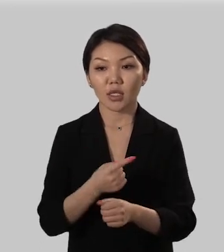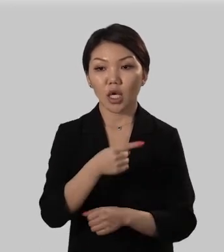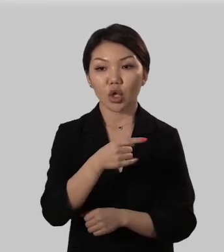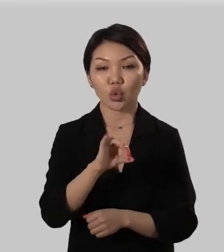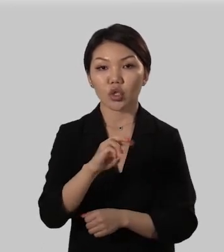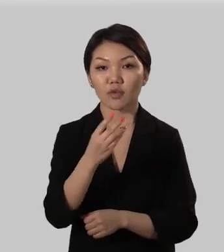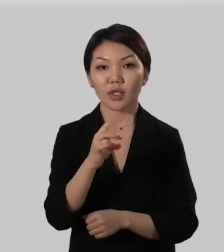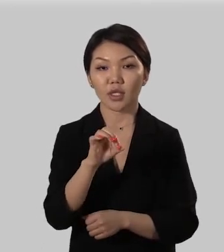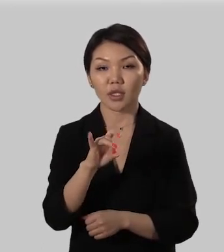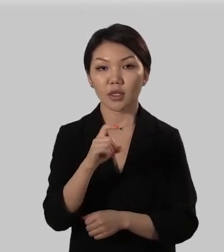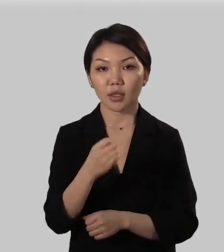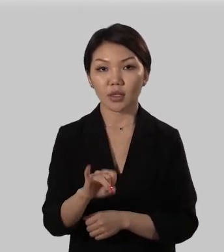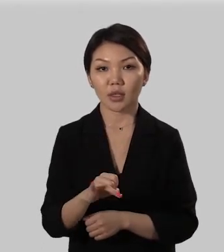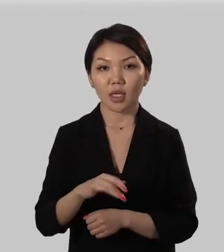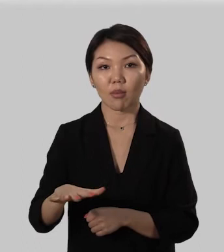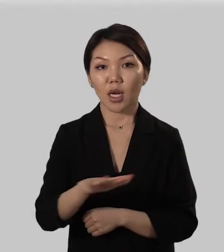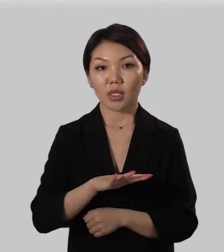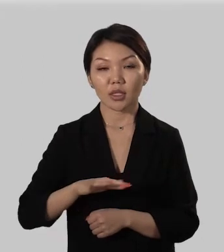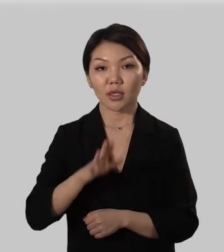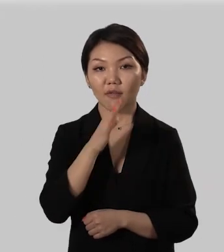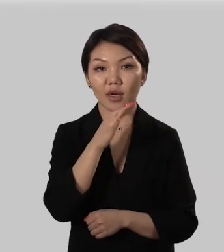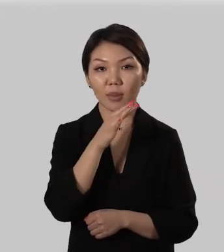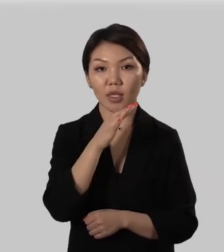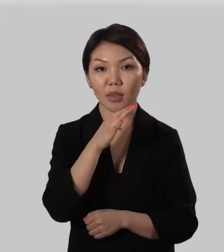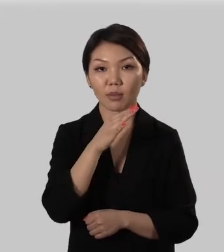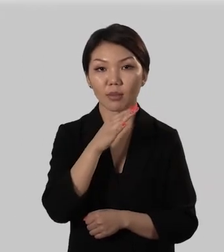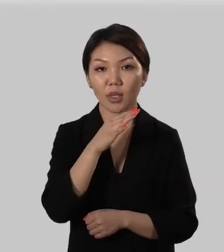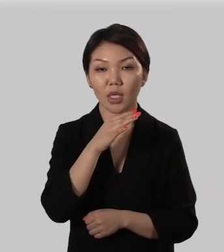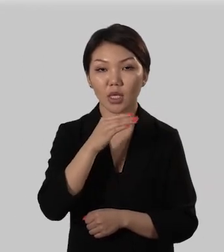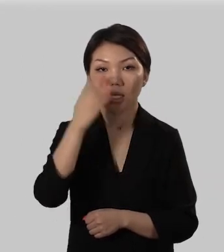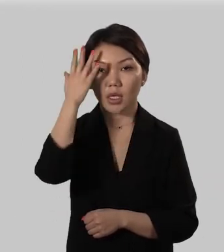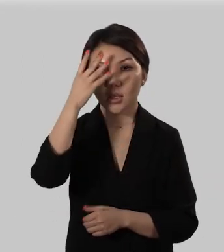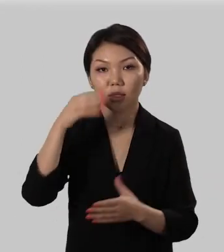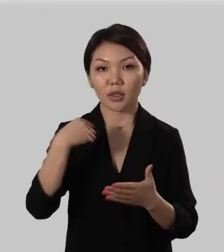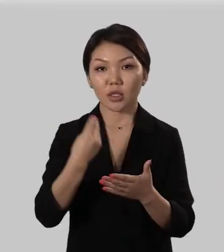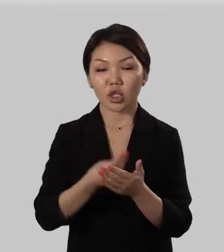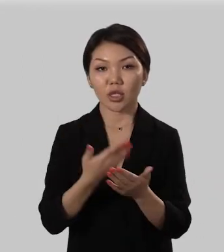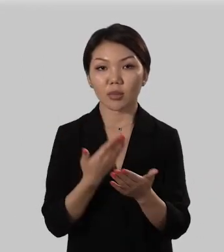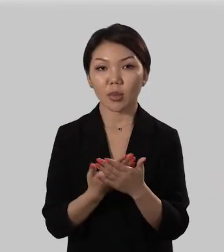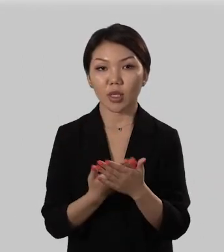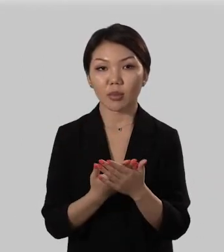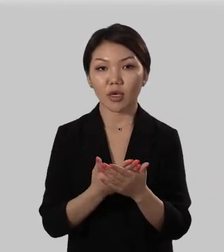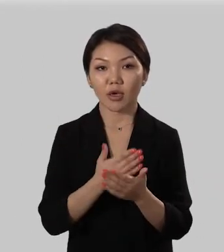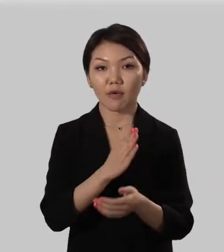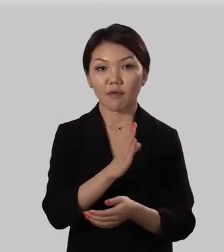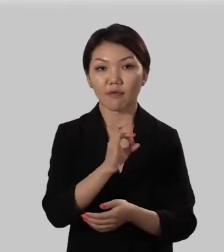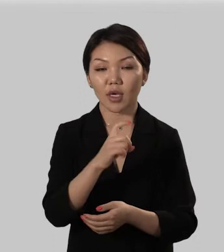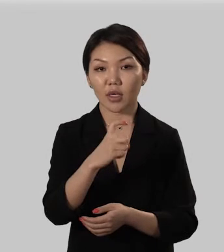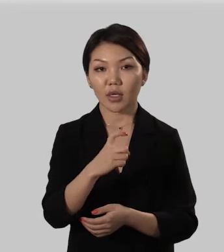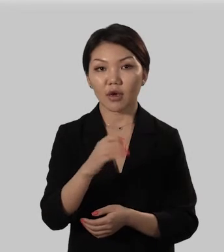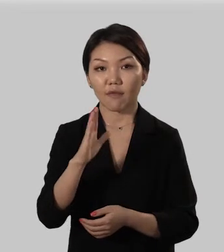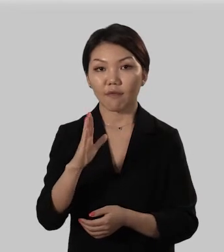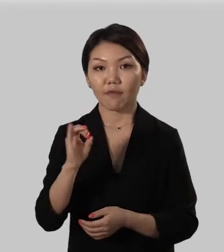с пространственным и временным значением например вверх вверх